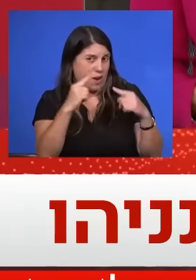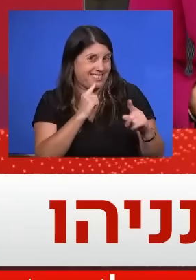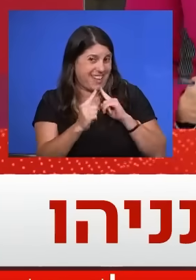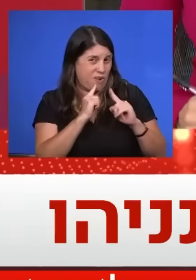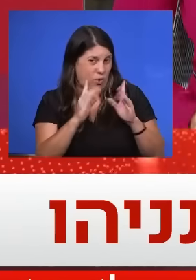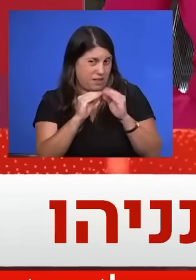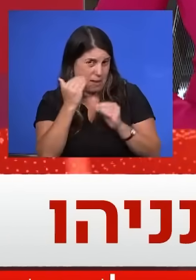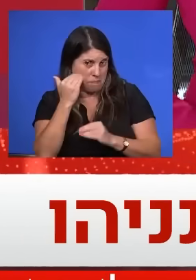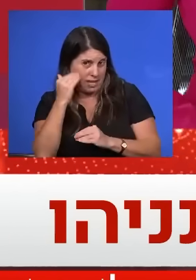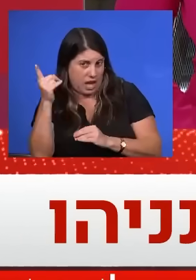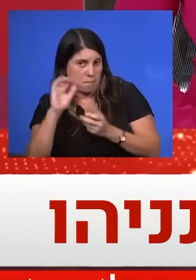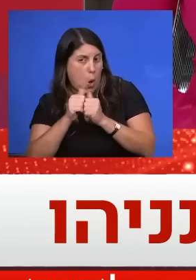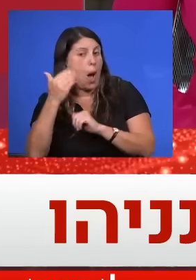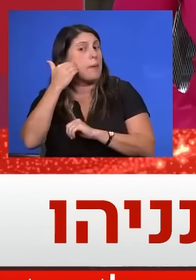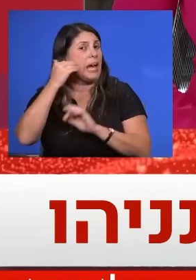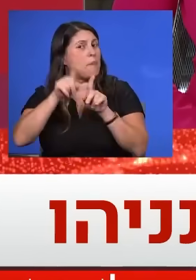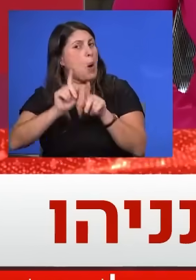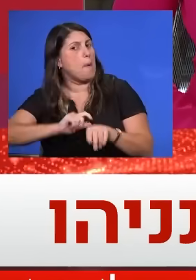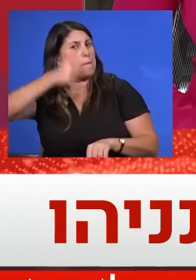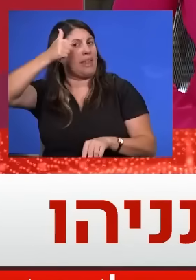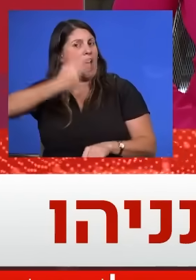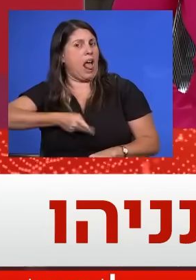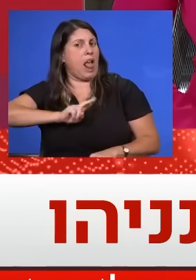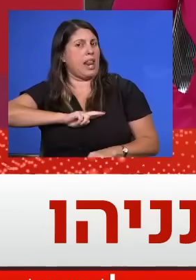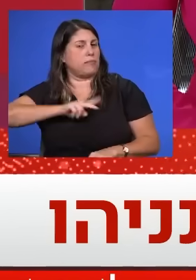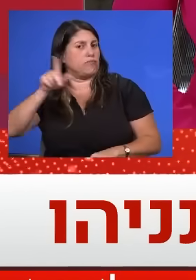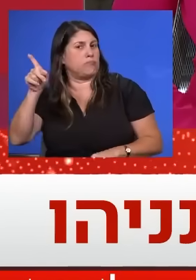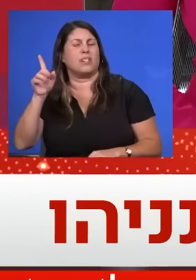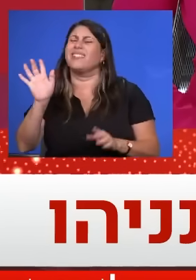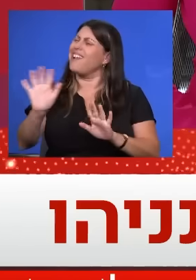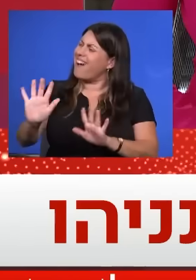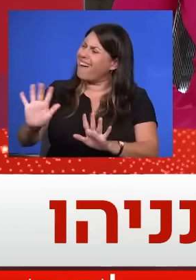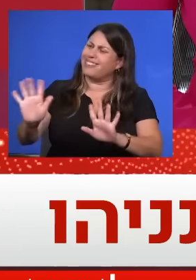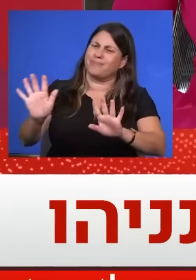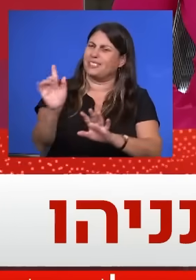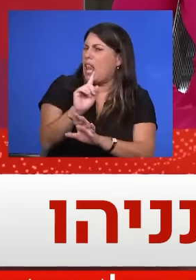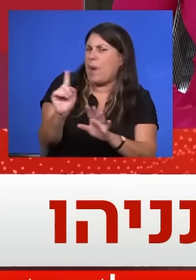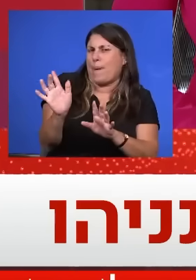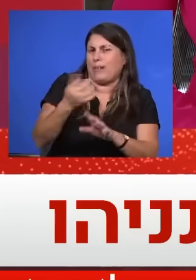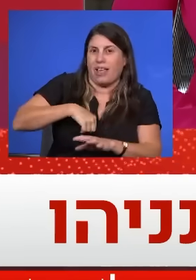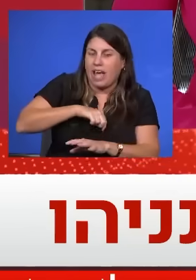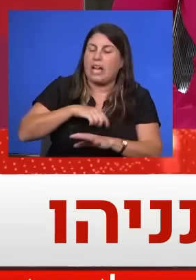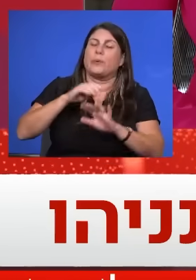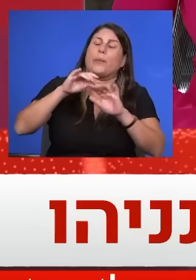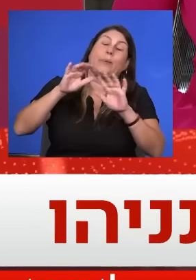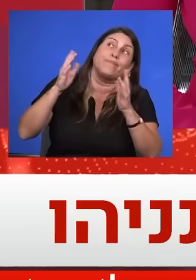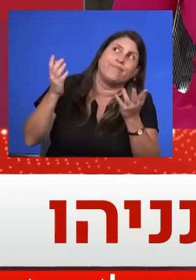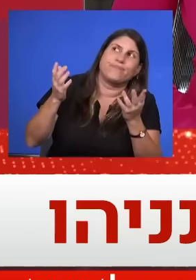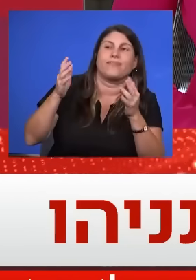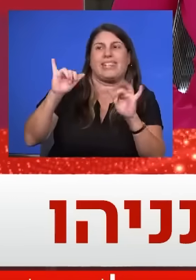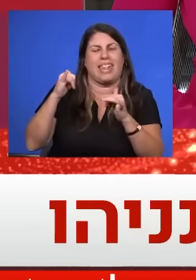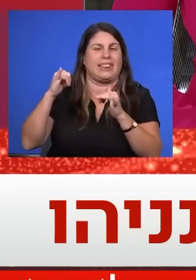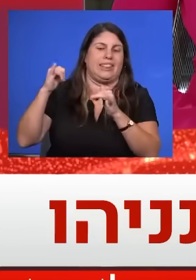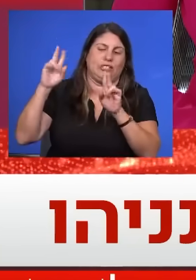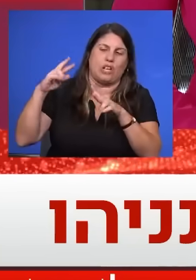את האירוע הזה? לא, לא, זה לא עד כדי כך. אנחנו אמנם תחת אולי מכבש אמריקאי שלא היה